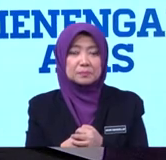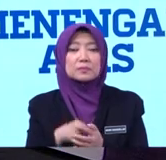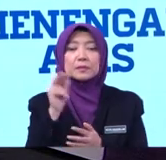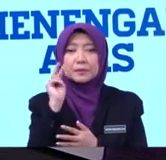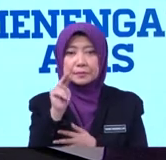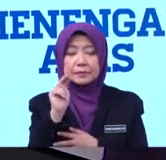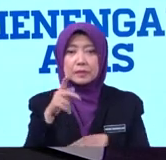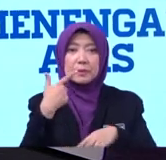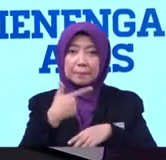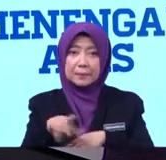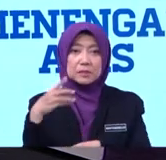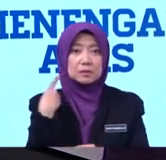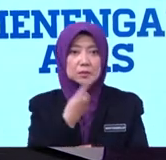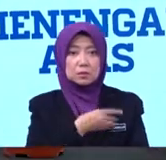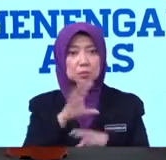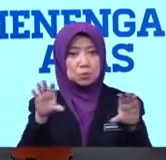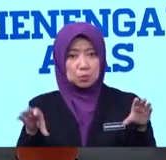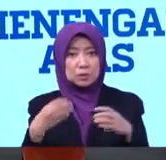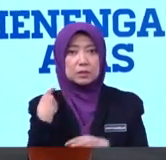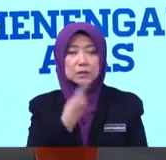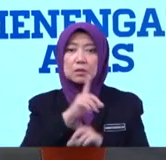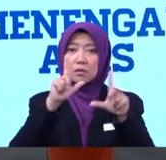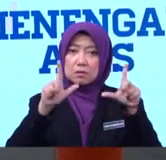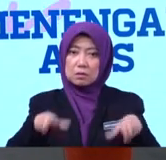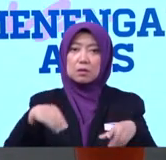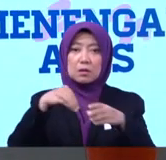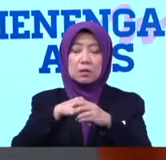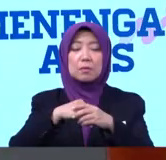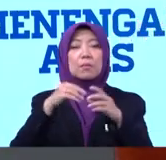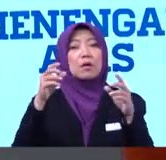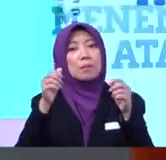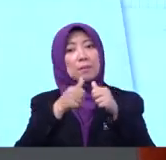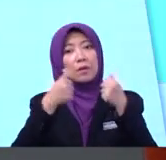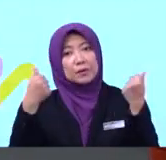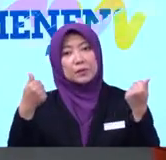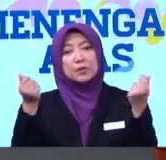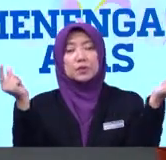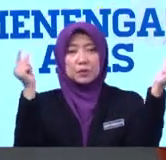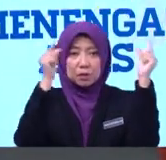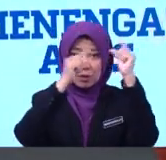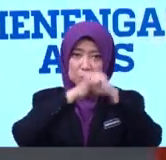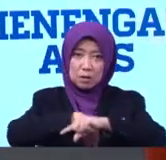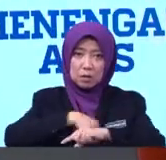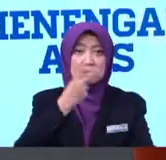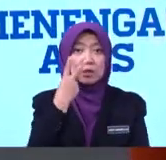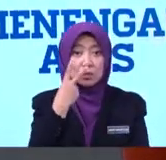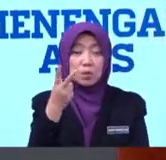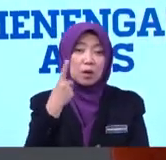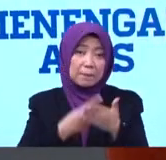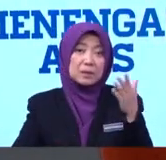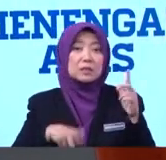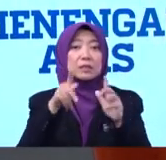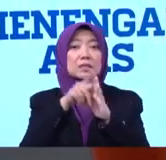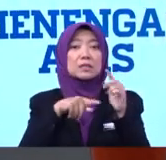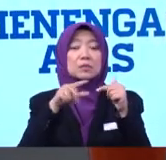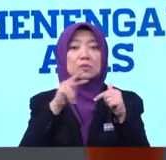selepas kita sudah buat kita perlu letak dalam almari gelap Oke dan kita perlu Tengoklah keputusannya setiap